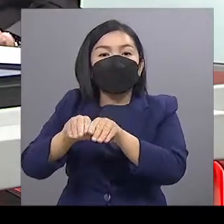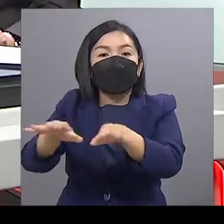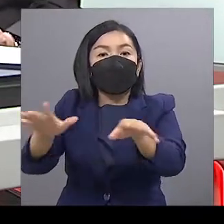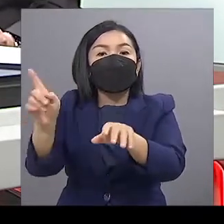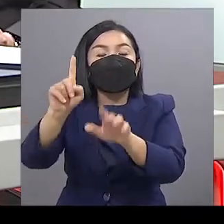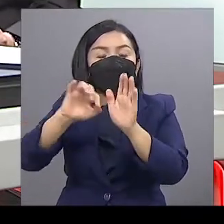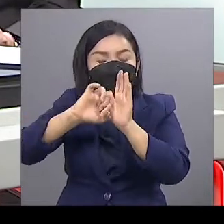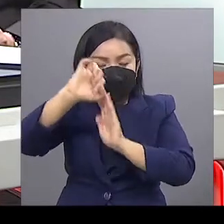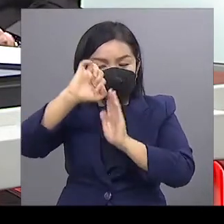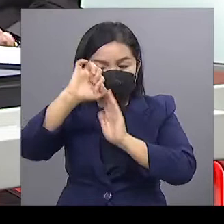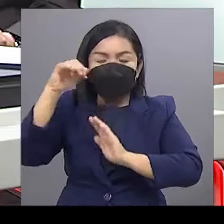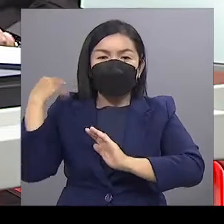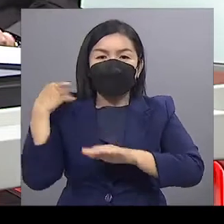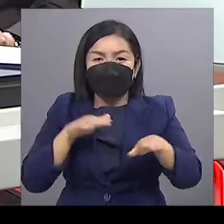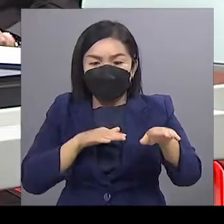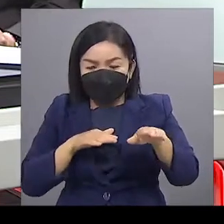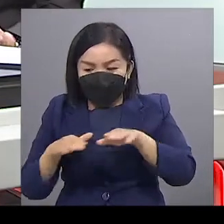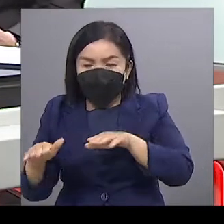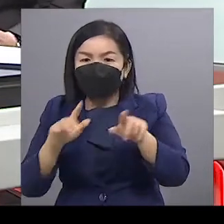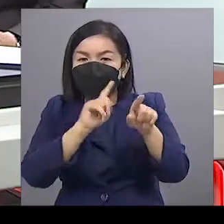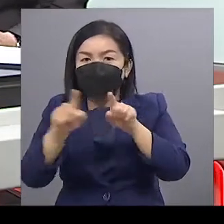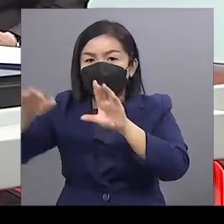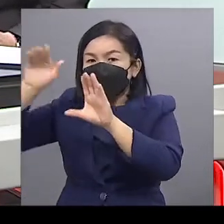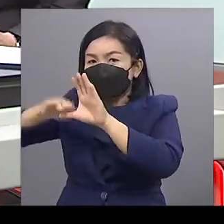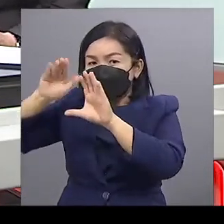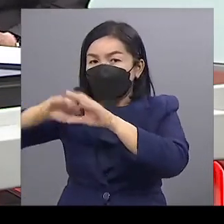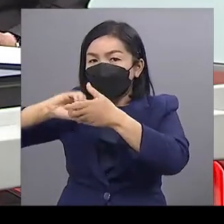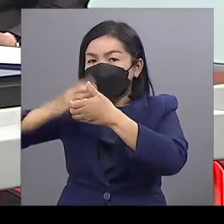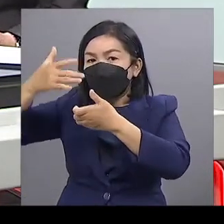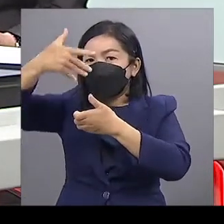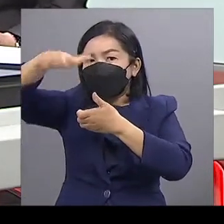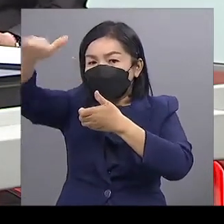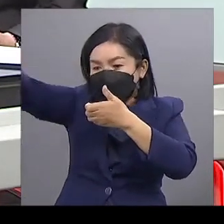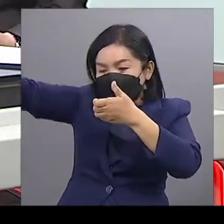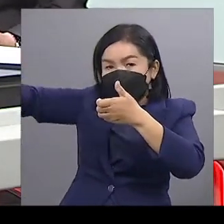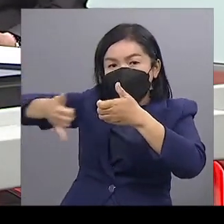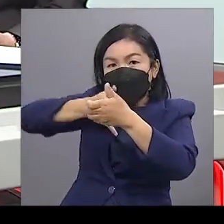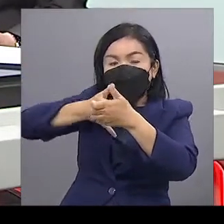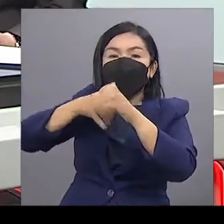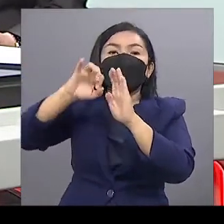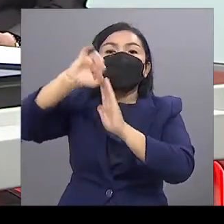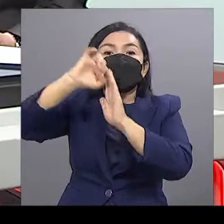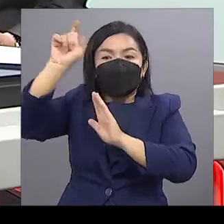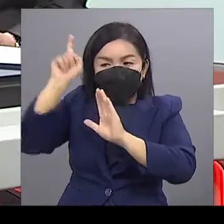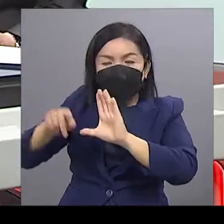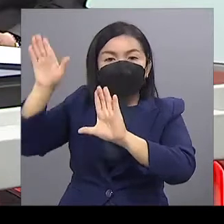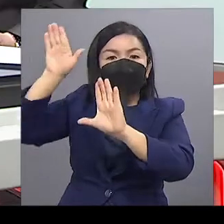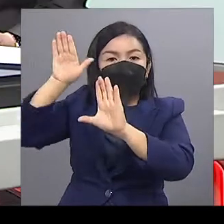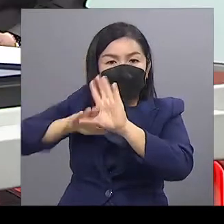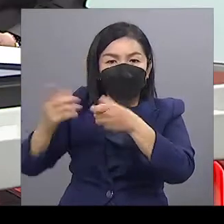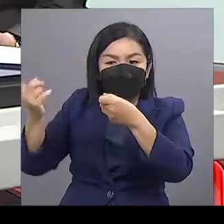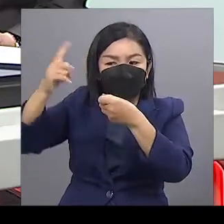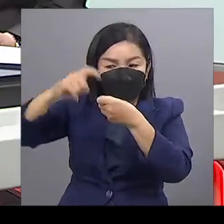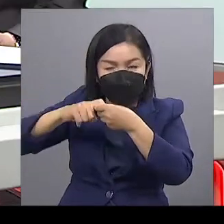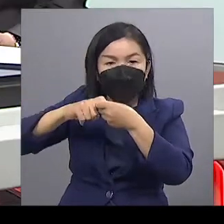บ CM ชนะสำหรับคนที่มาจากนอกพื้นที่โดยเฉพาะพื้นที่สีแดงเข้มจะต้องปฏิบัติตามการลงทะเบียนและการควบคุม